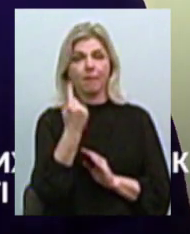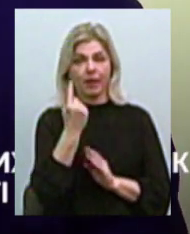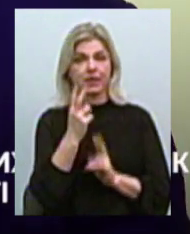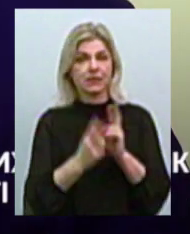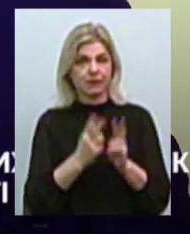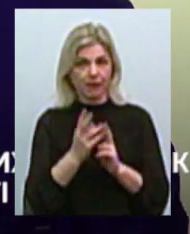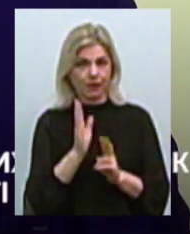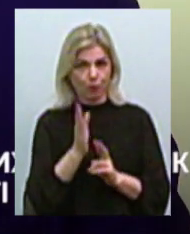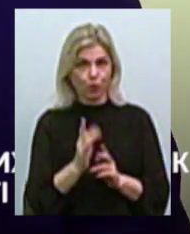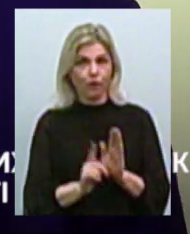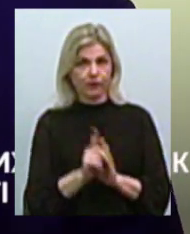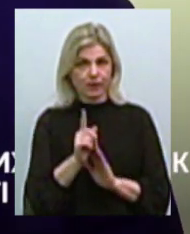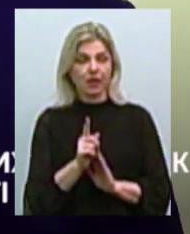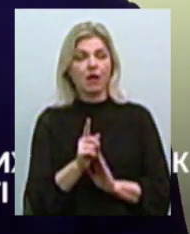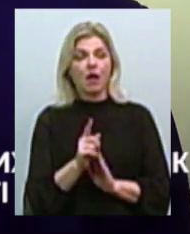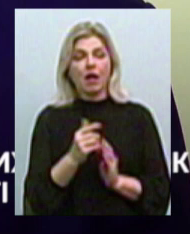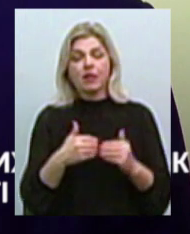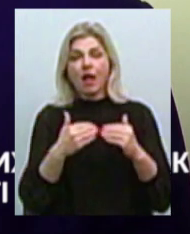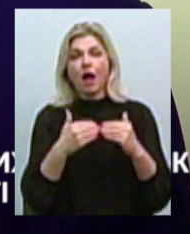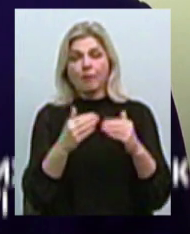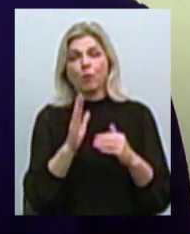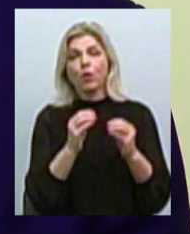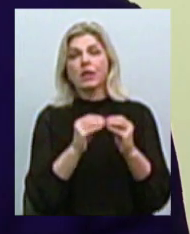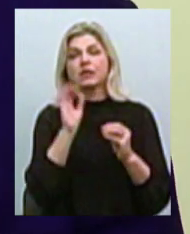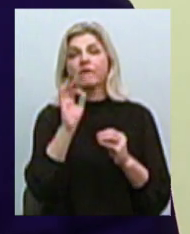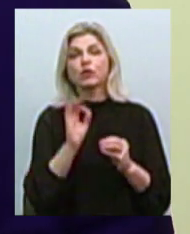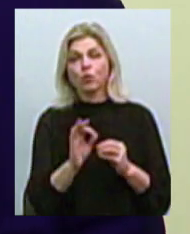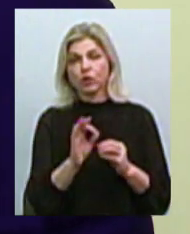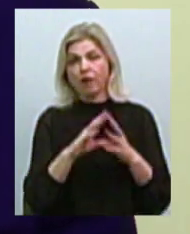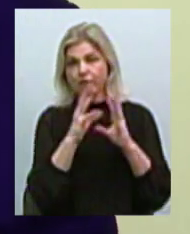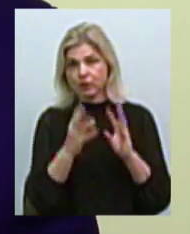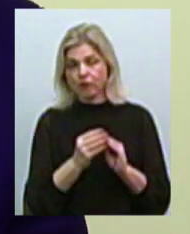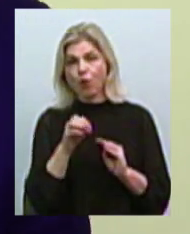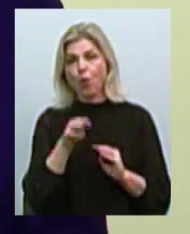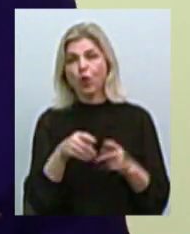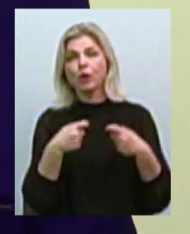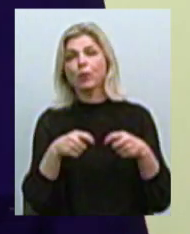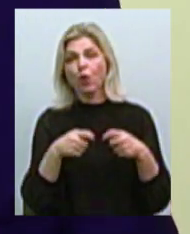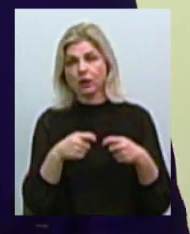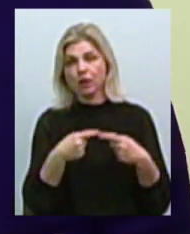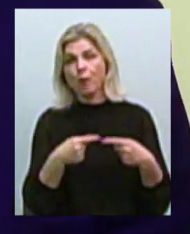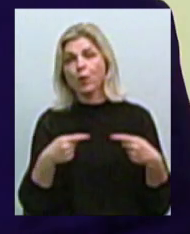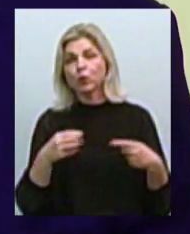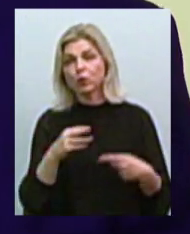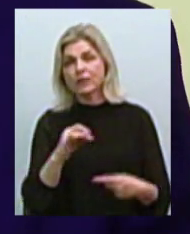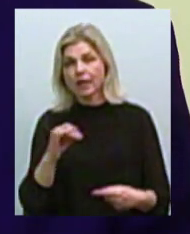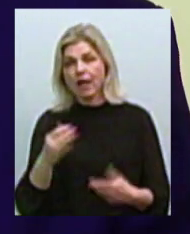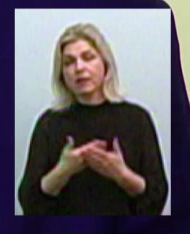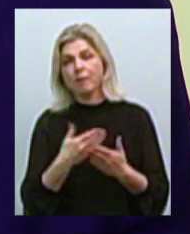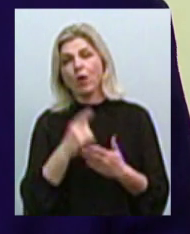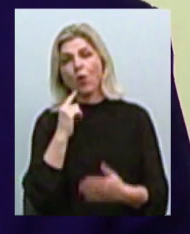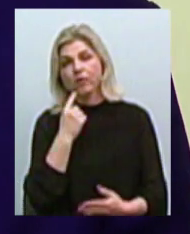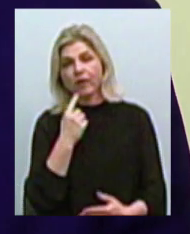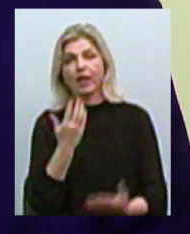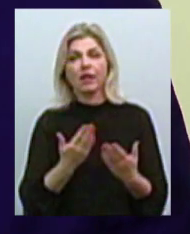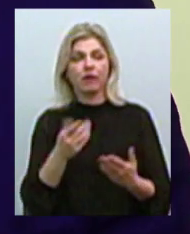перші зміни вступлять в силу, тому що вони кілька етапів, це буде 10% всього-навсього від проданої продукції. Тобто, наприклад, ви підете в кафе, там,